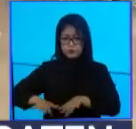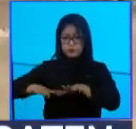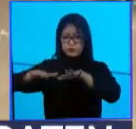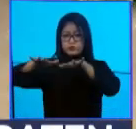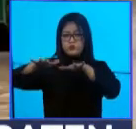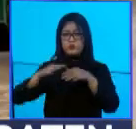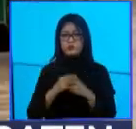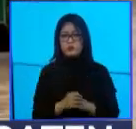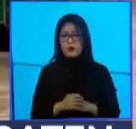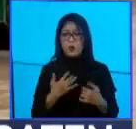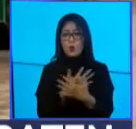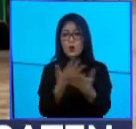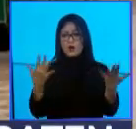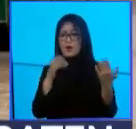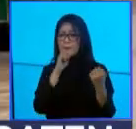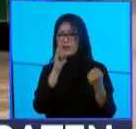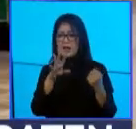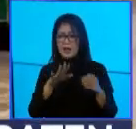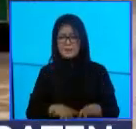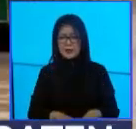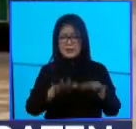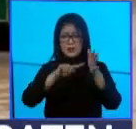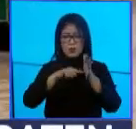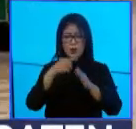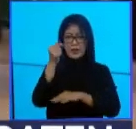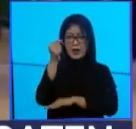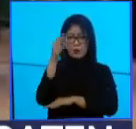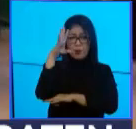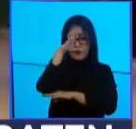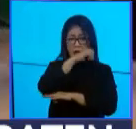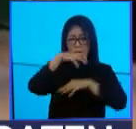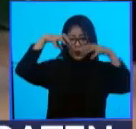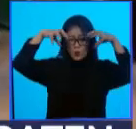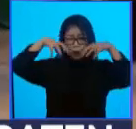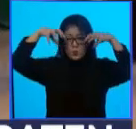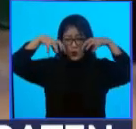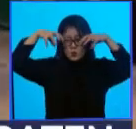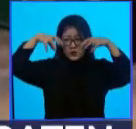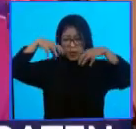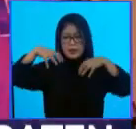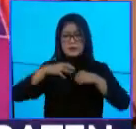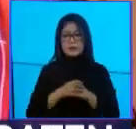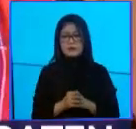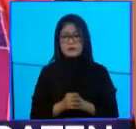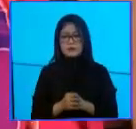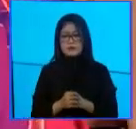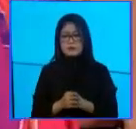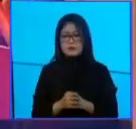Warga menyatakan banjir mulai menerjang Rabu malam saat hujan deras mengguyur Kabupaten Pariaman. Banyak rumah